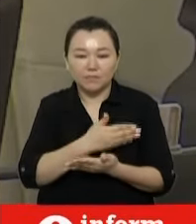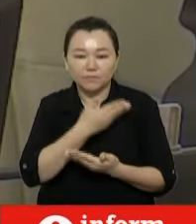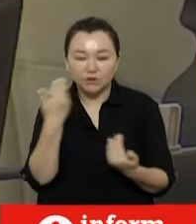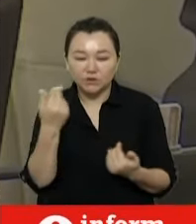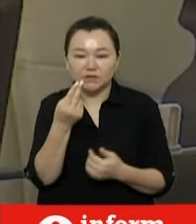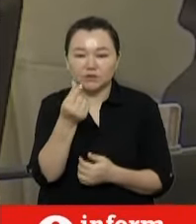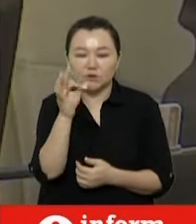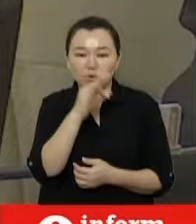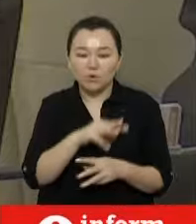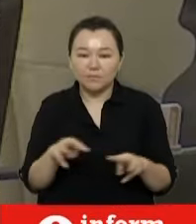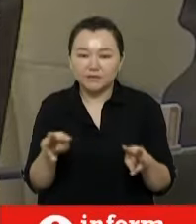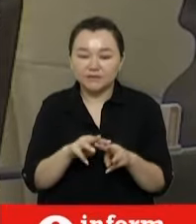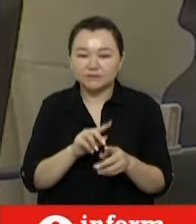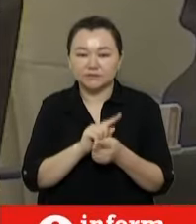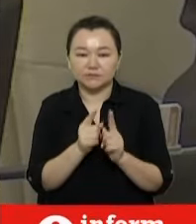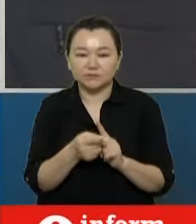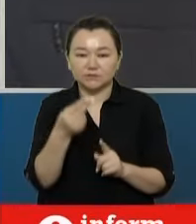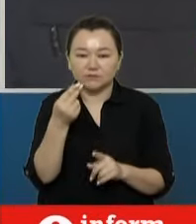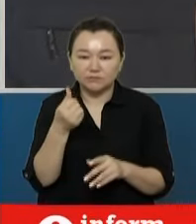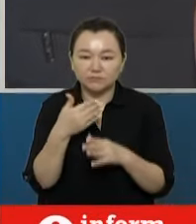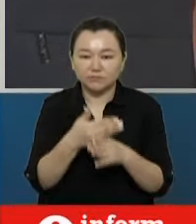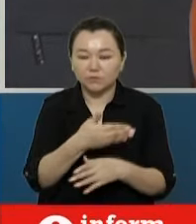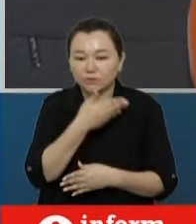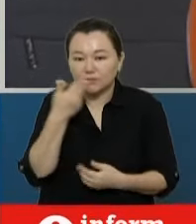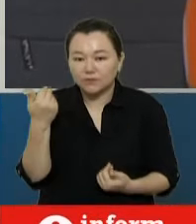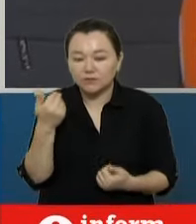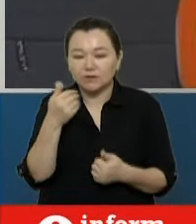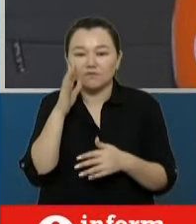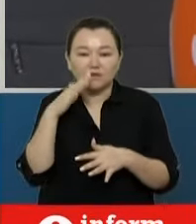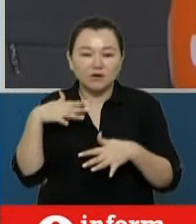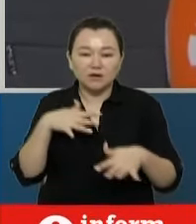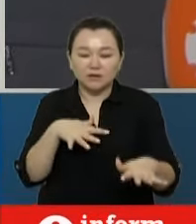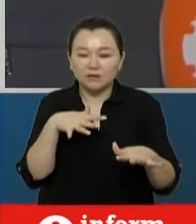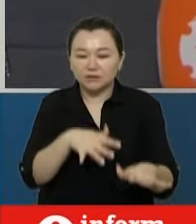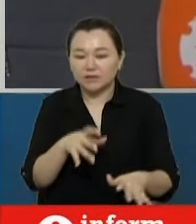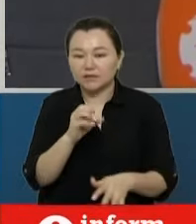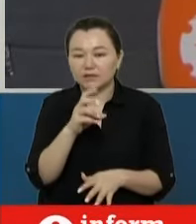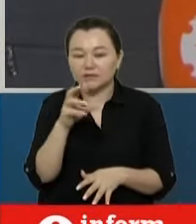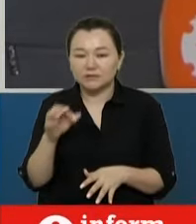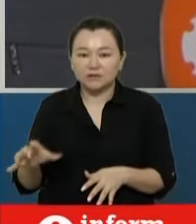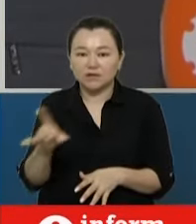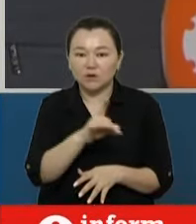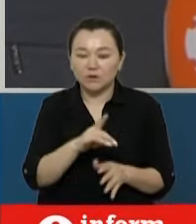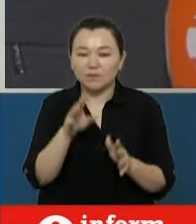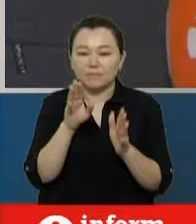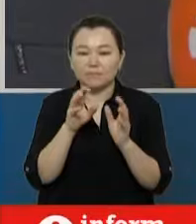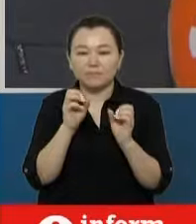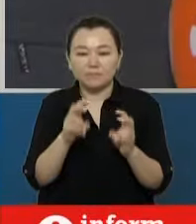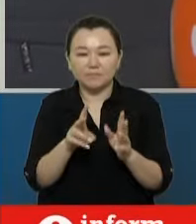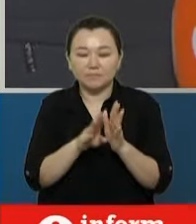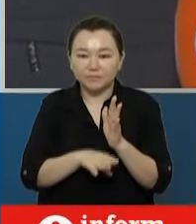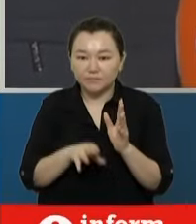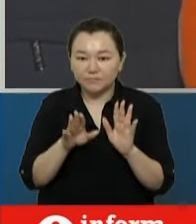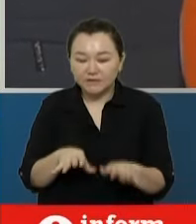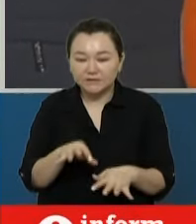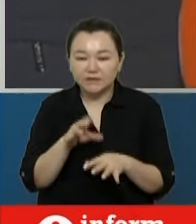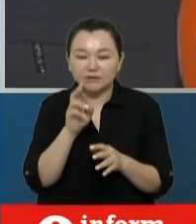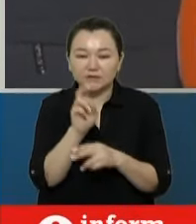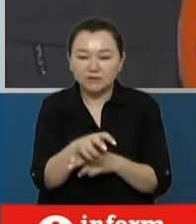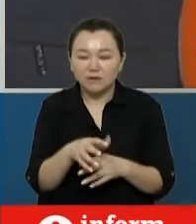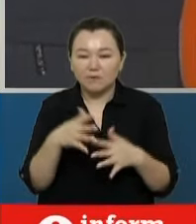қаржы министрлігі тиісінше қаржы бермейді. Топан су есті алғанда тұрғындардың қауіпсіз жерге жетуіне жолаушылар тасымалдау қызметте